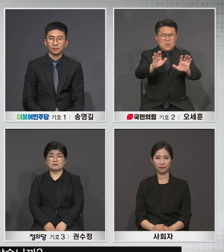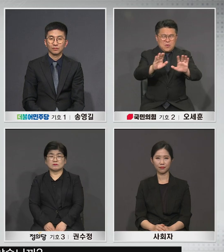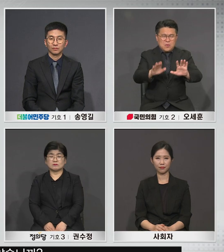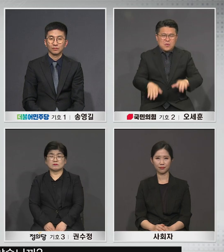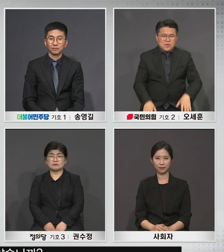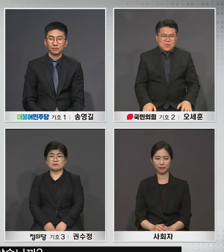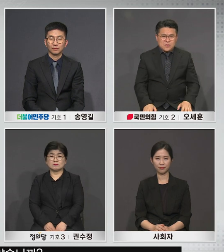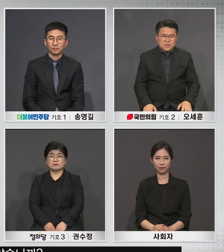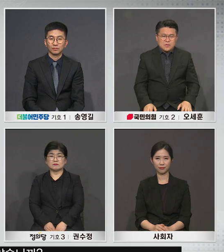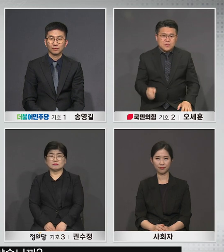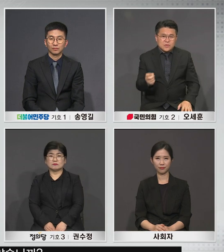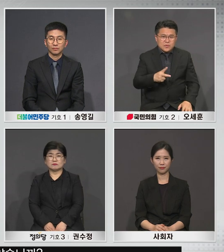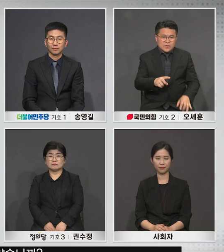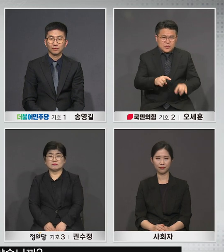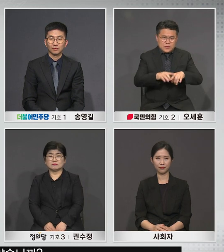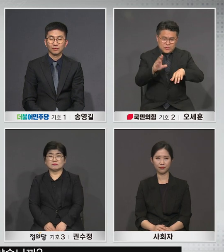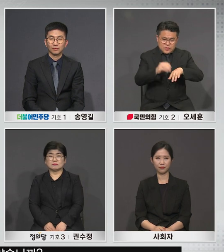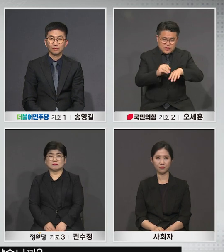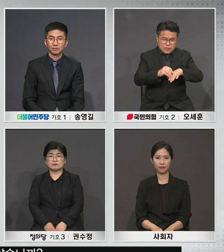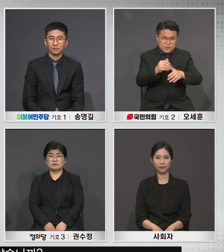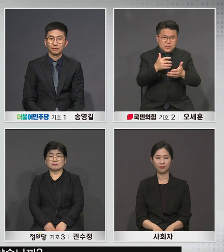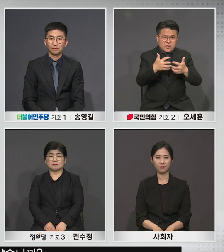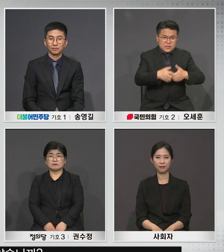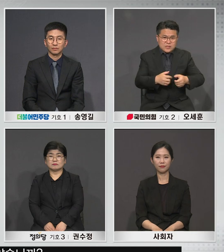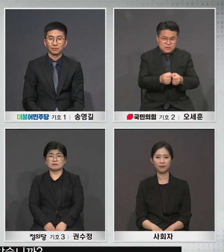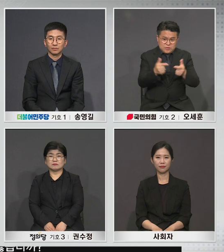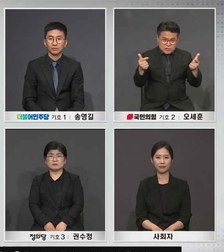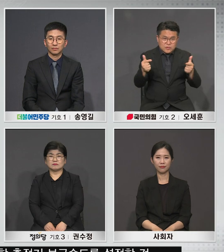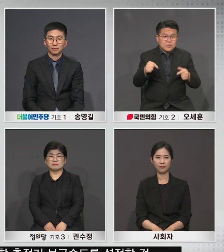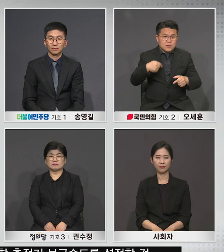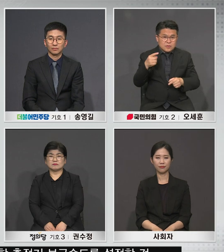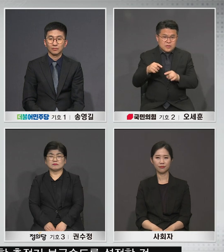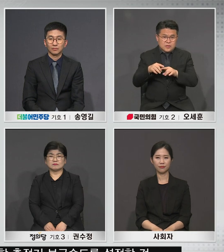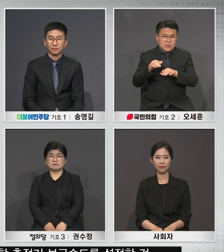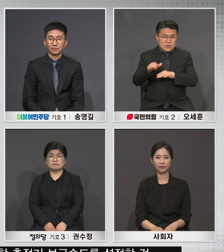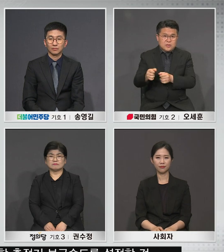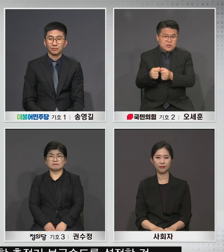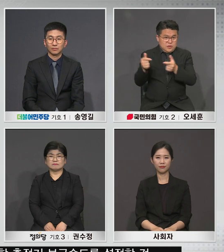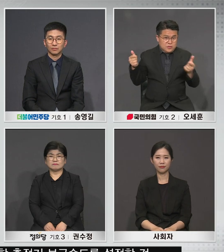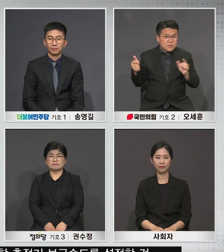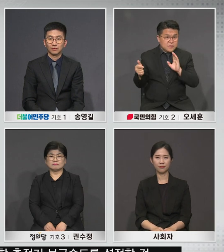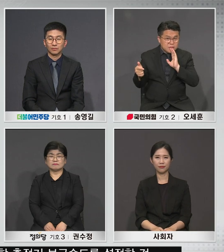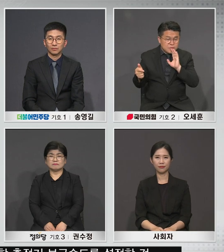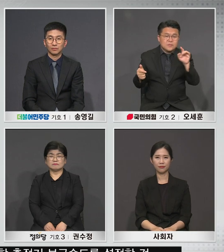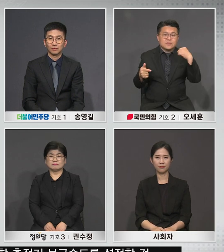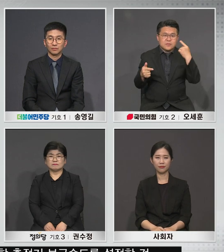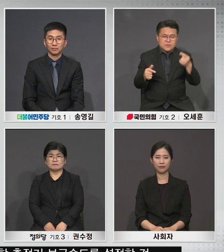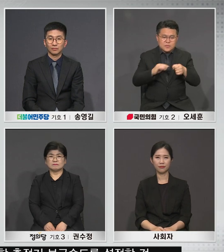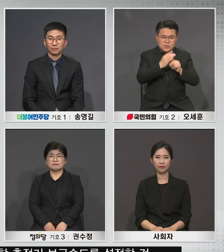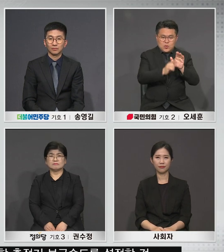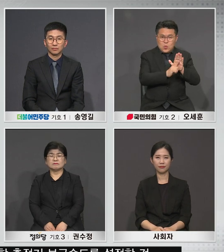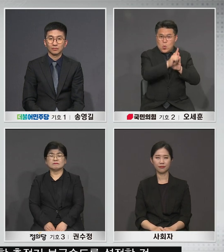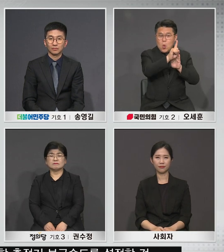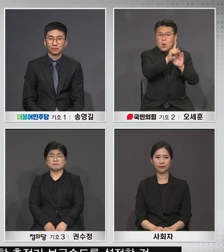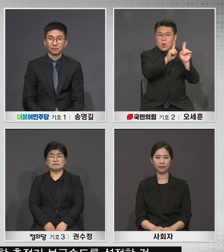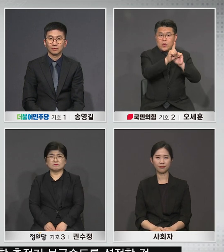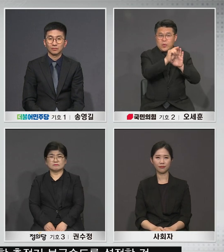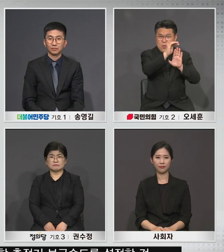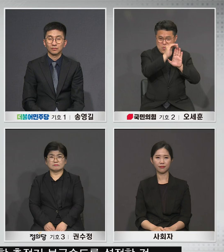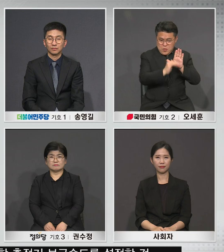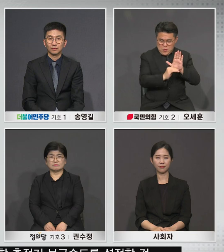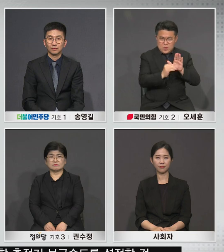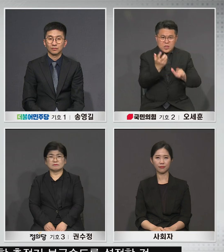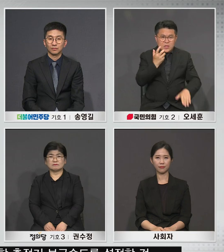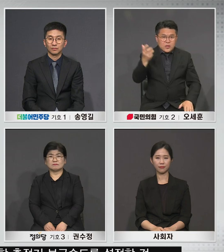충전기가 많이 보급이 돼야 전기자동차 많이 보급할 수 있고 그래야 기후변화. 우리가 탈탄소